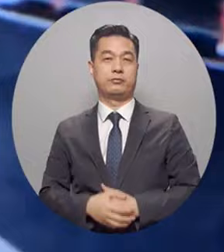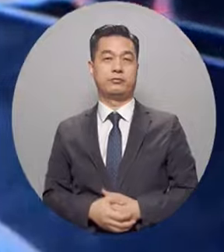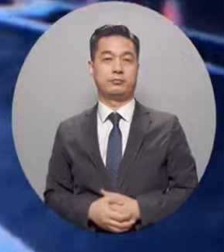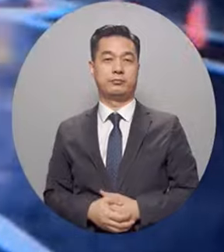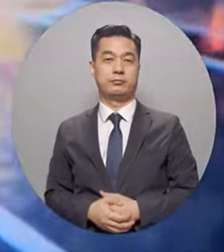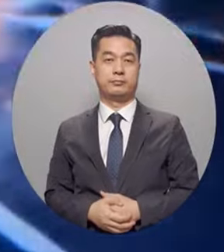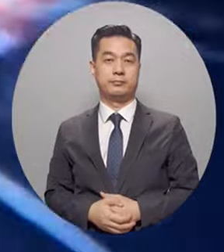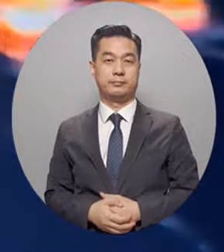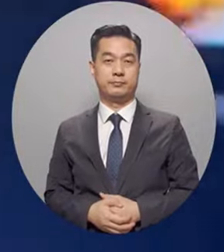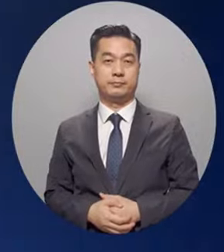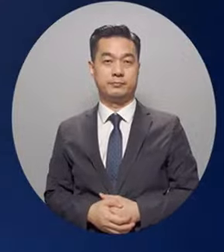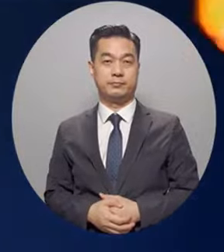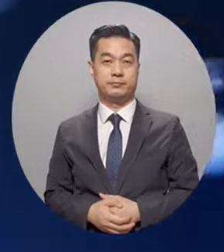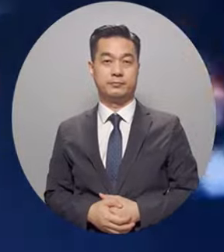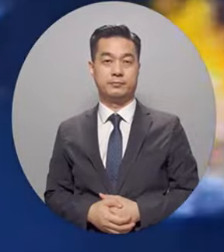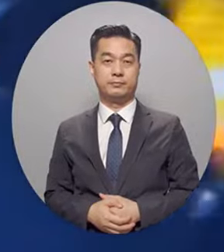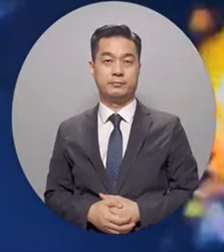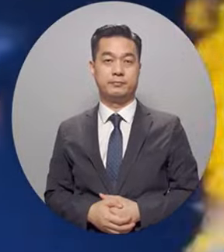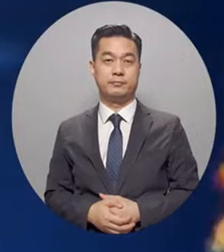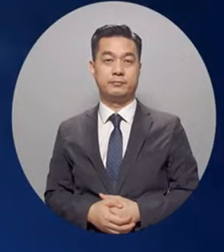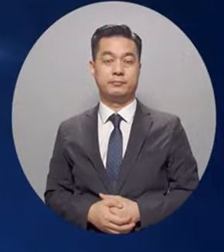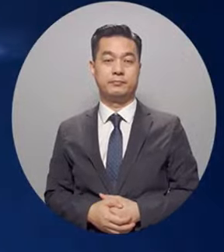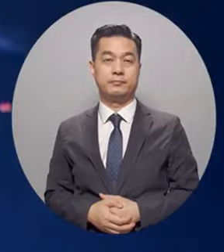MBC 뉴스 이해입니다